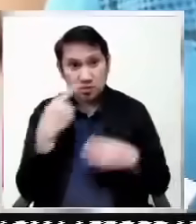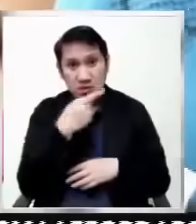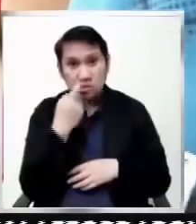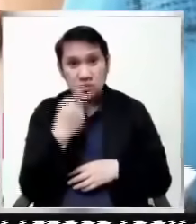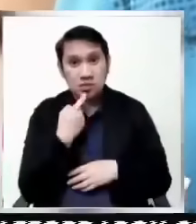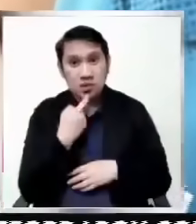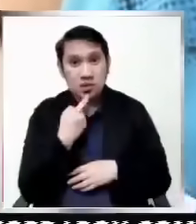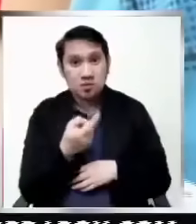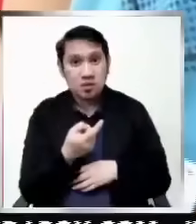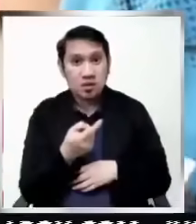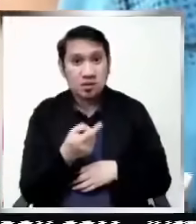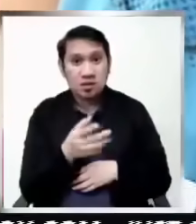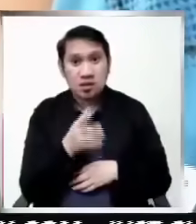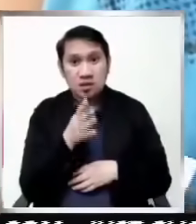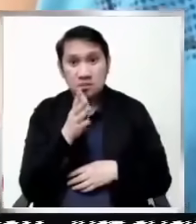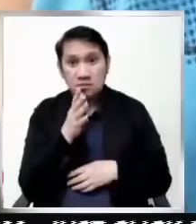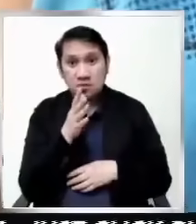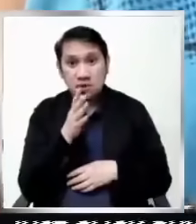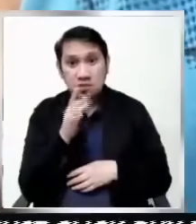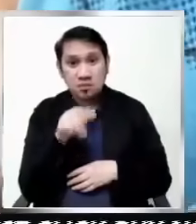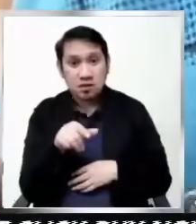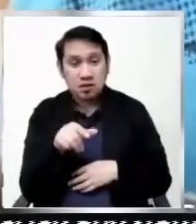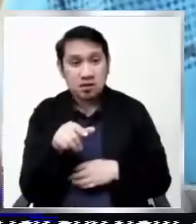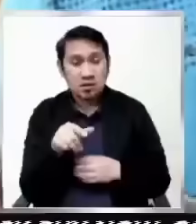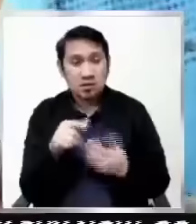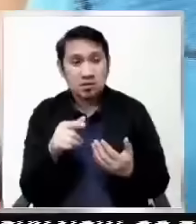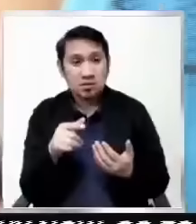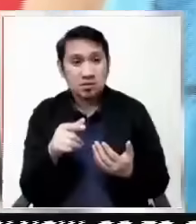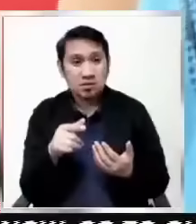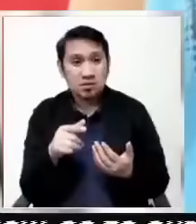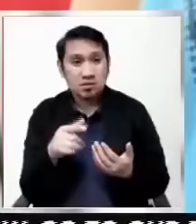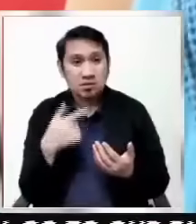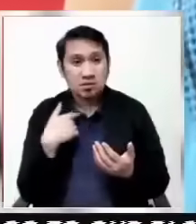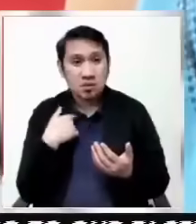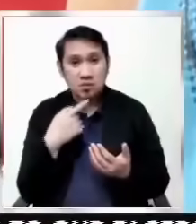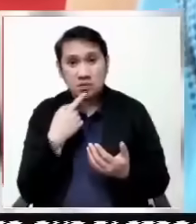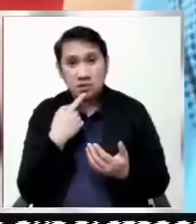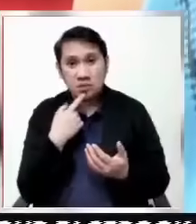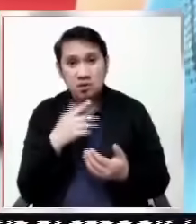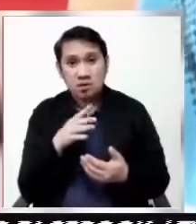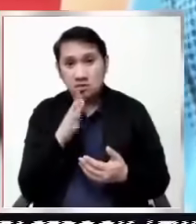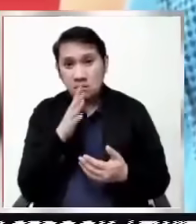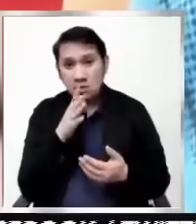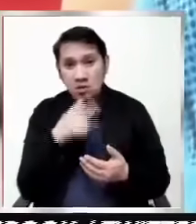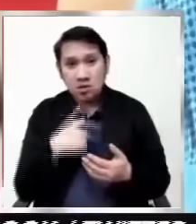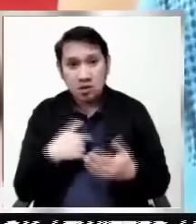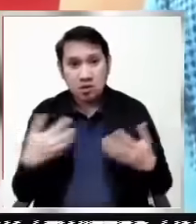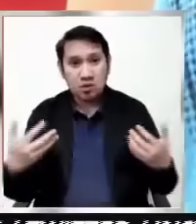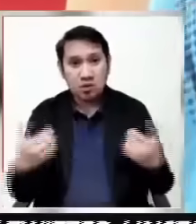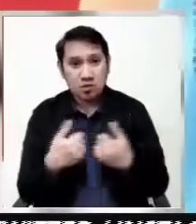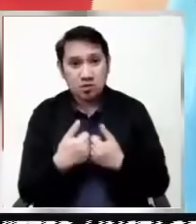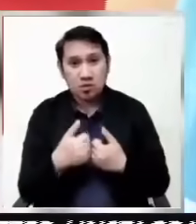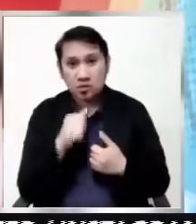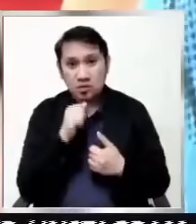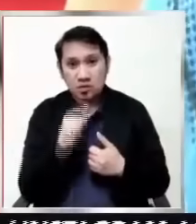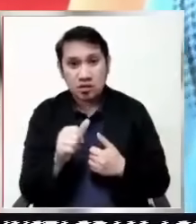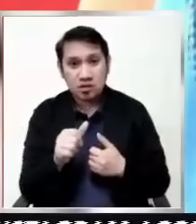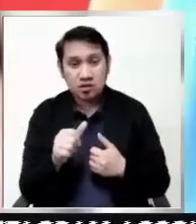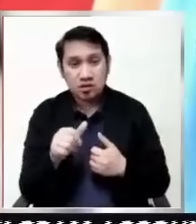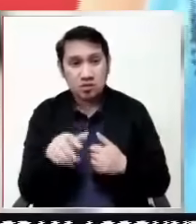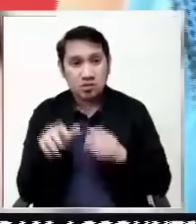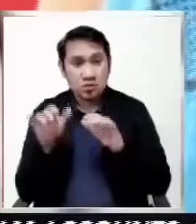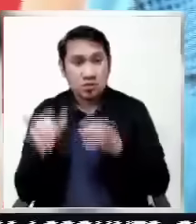masama daw siyang panaginip abot saakin like naaksidente daw po ako kaya po h po ako pinatulog sa kanila